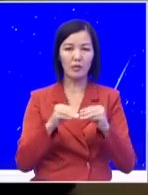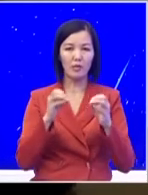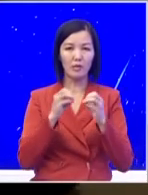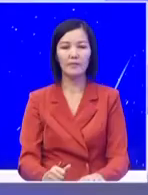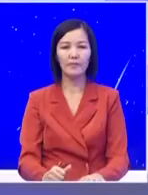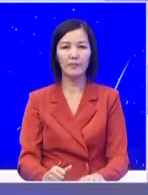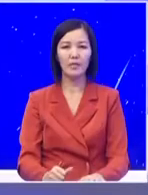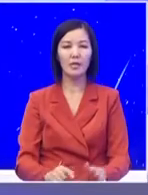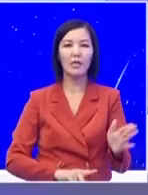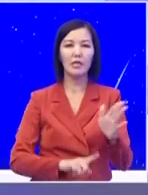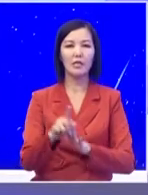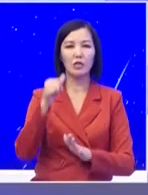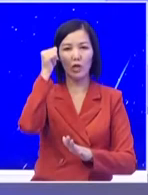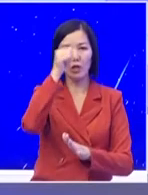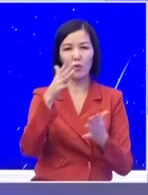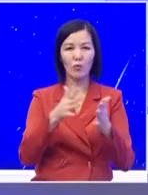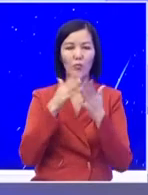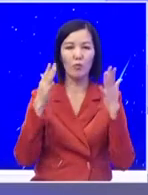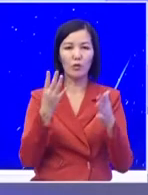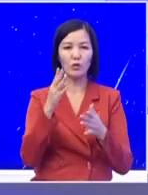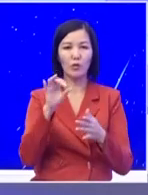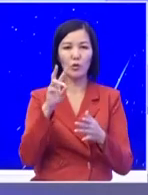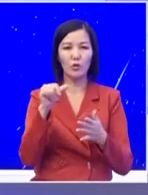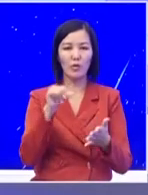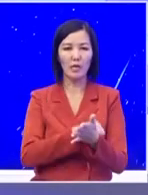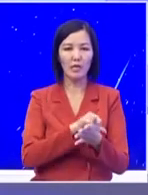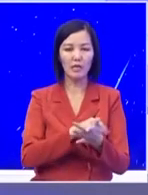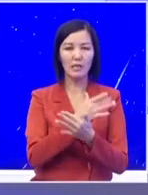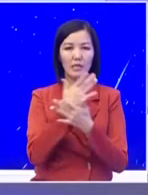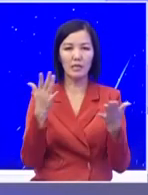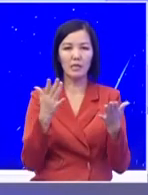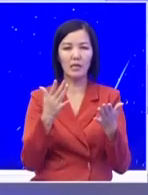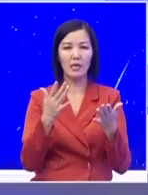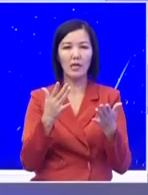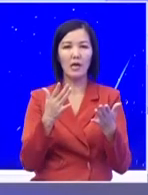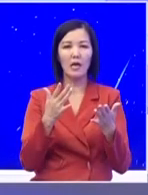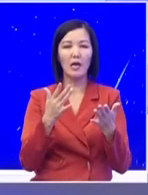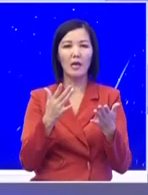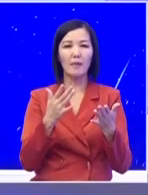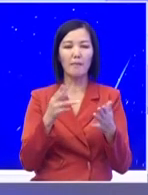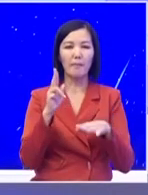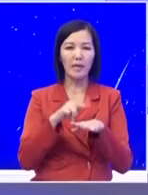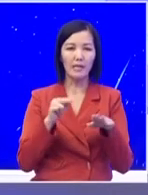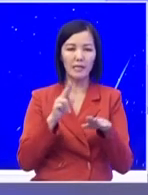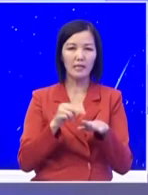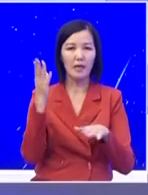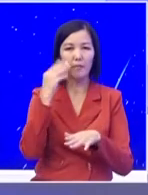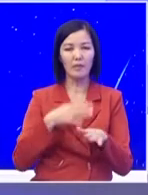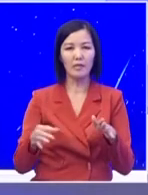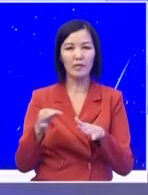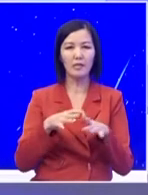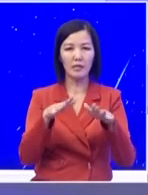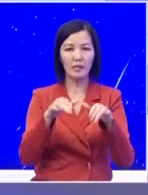52 минуты. С начала года более 4 тонн наркотических средств из незаконного оборота изъяли полицейские Алматинской